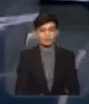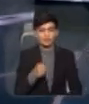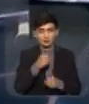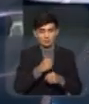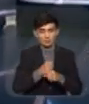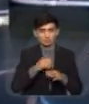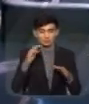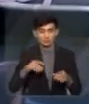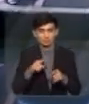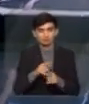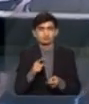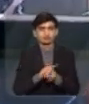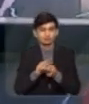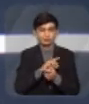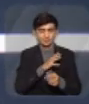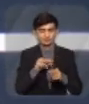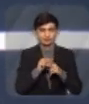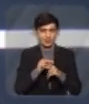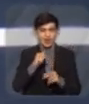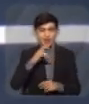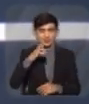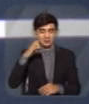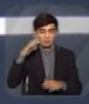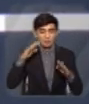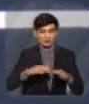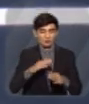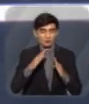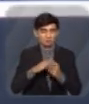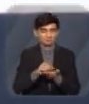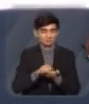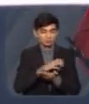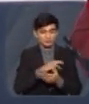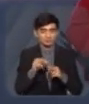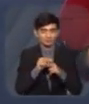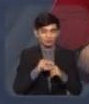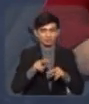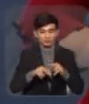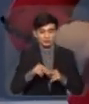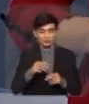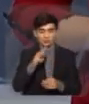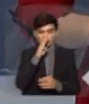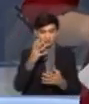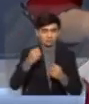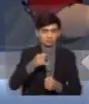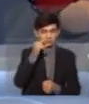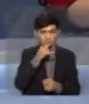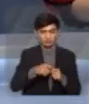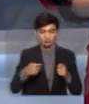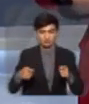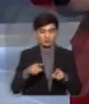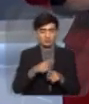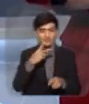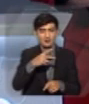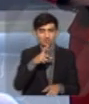Рабочие, которые восстанавливали поврежденные дома в Арысе, до сих пор не могут получить заработную плату. 20 человек, нанятых